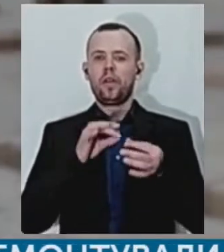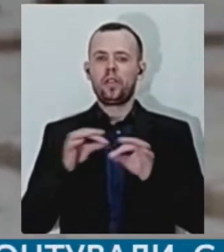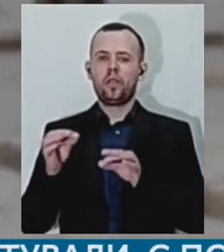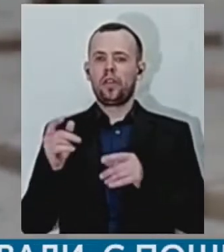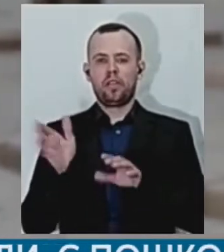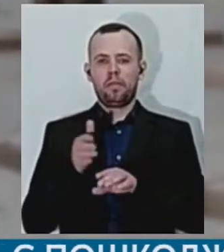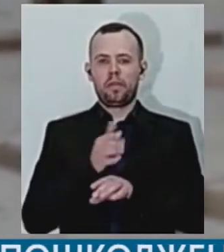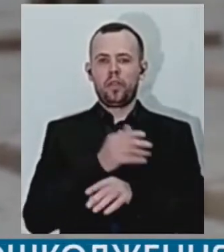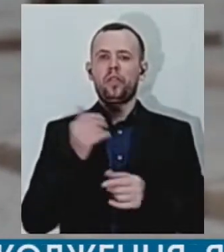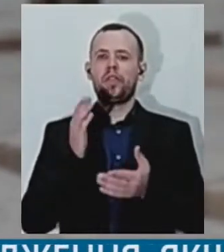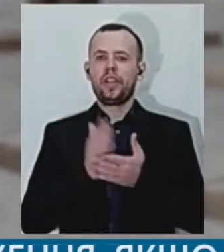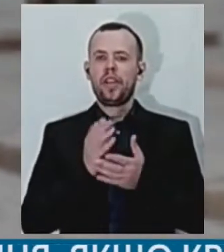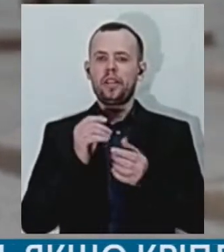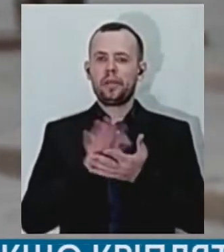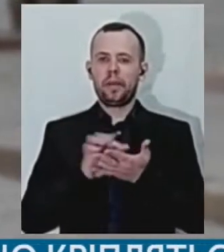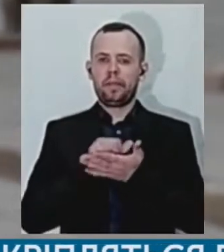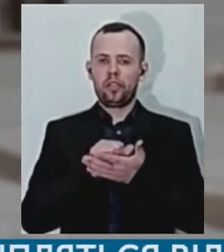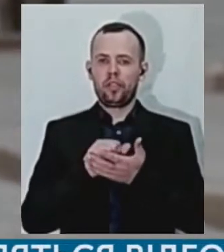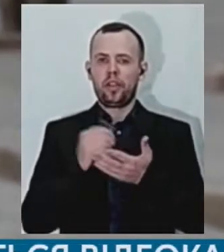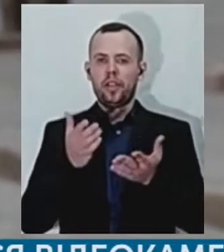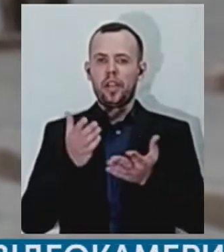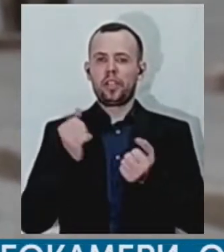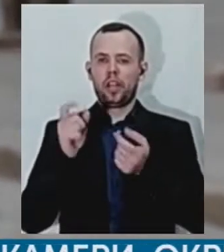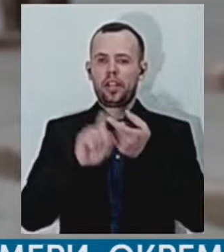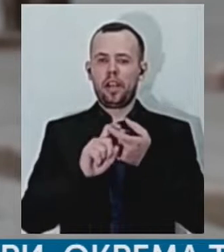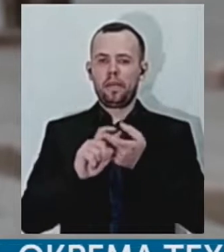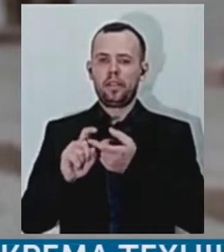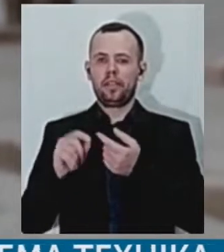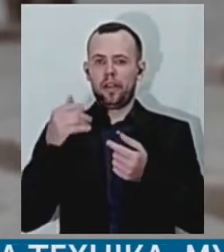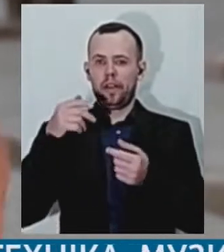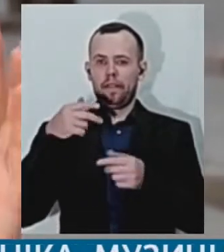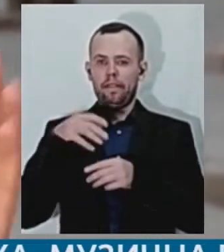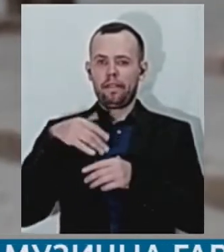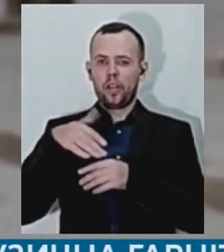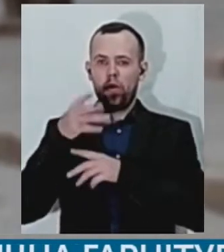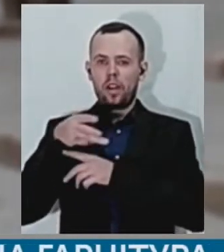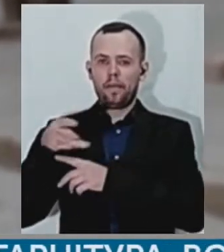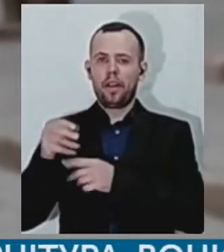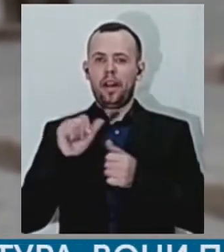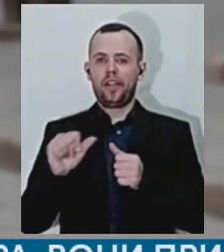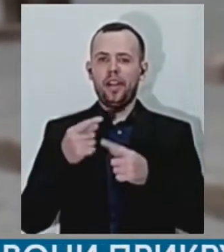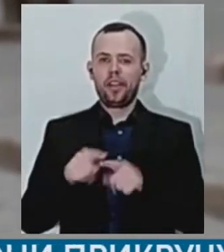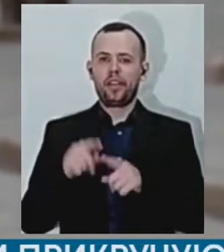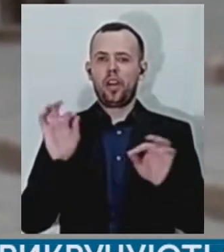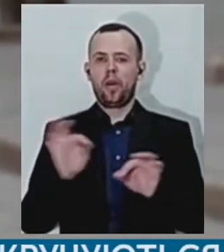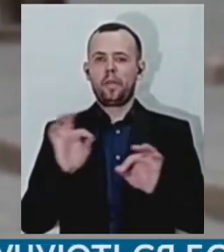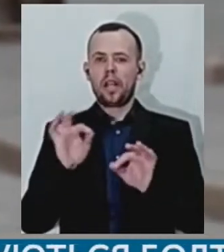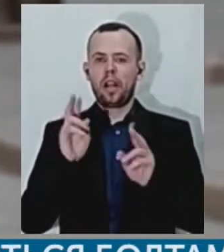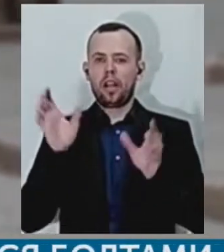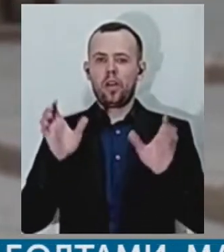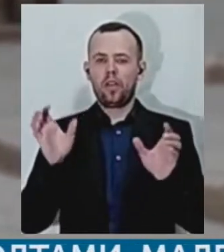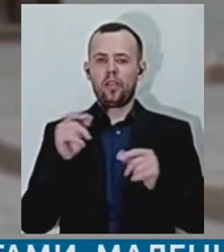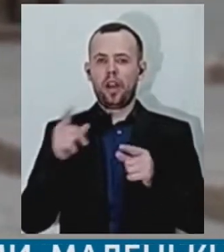повреждения, если крепятся видеокамеры, отдельная техника, музыкальные колонки, они прикручиваются